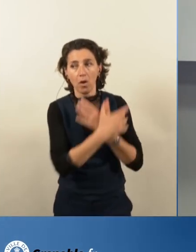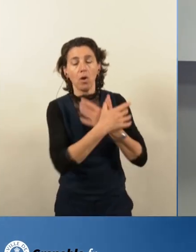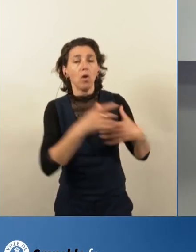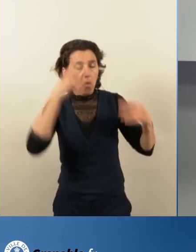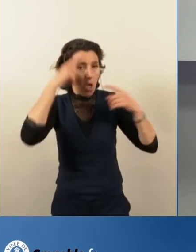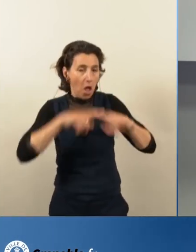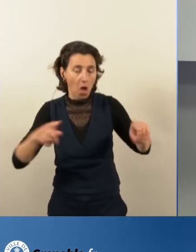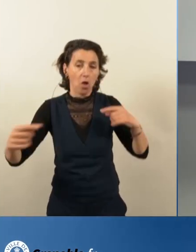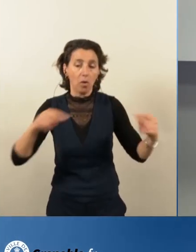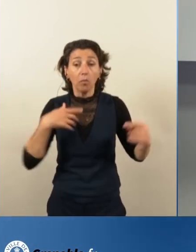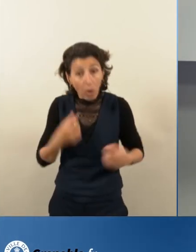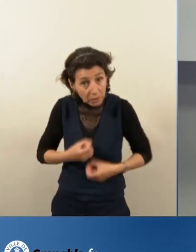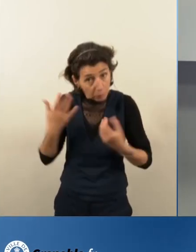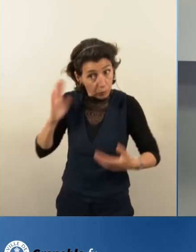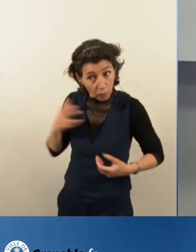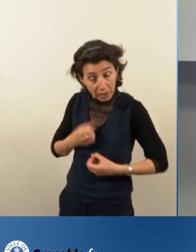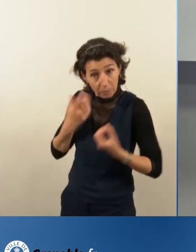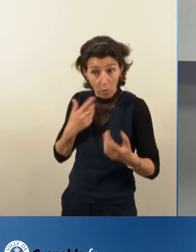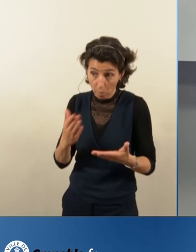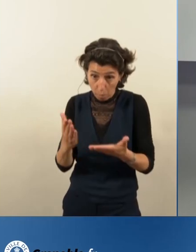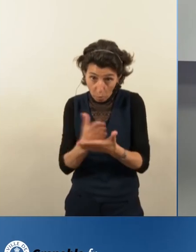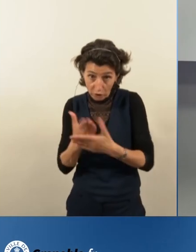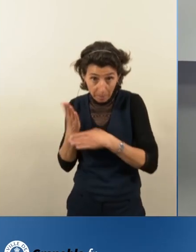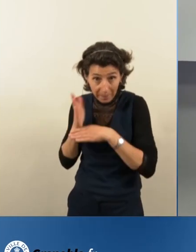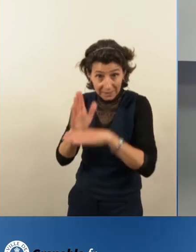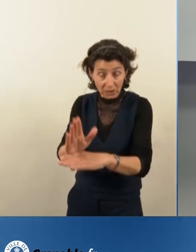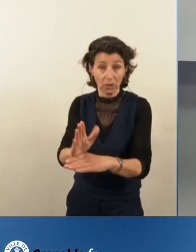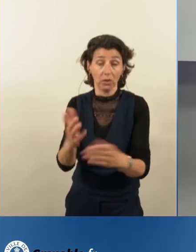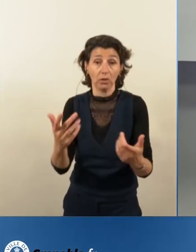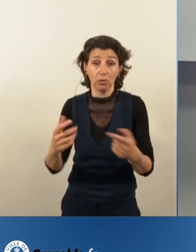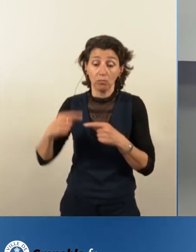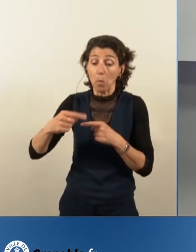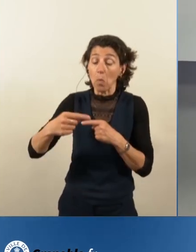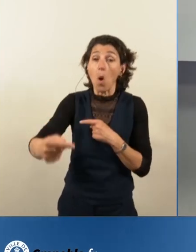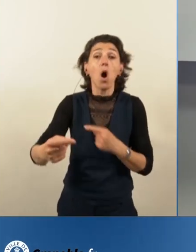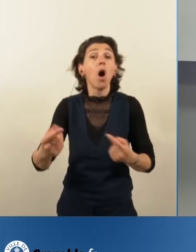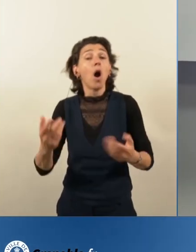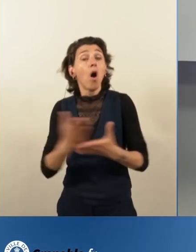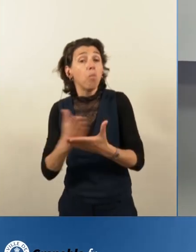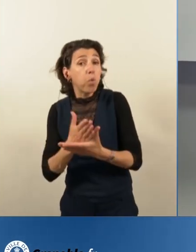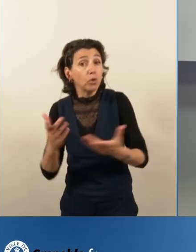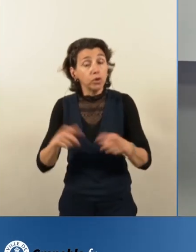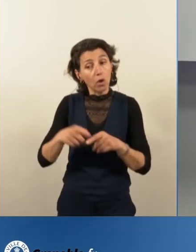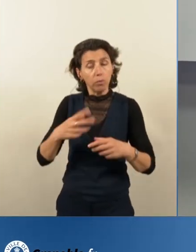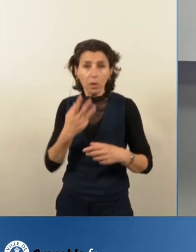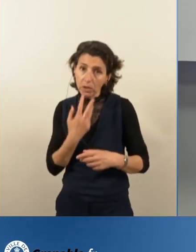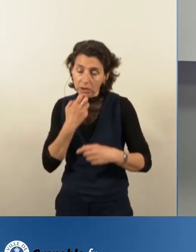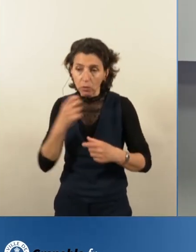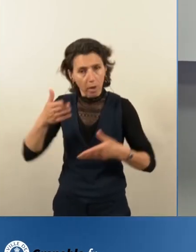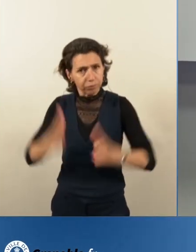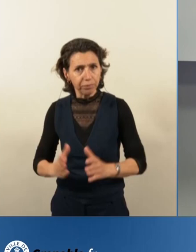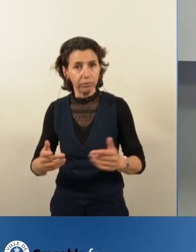de présenter des projets et que ces projets soient tranchés par les citoyens sur des sujets qui sont quand même majeurs